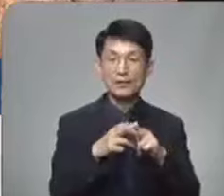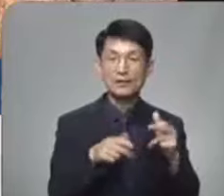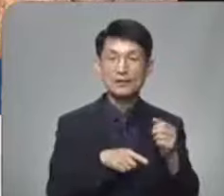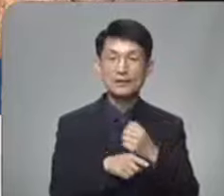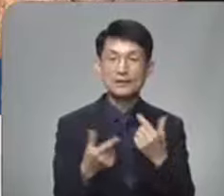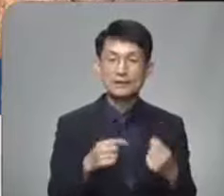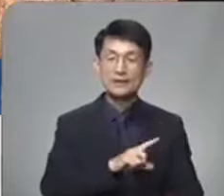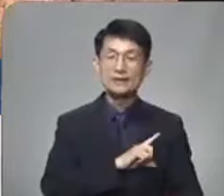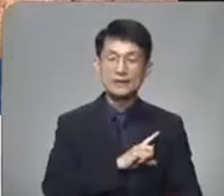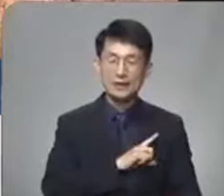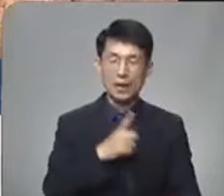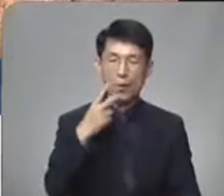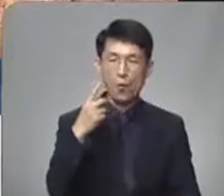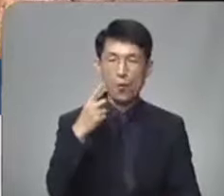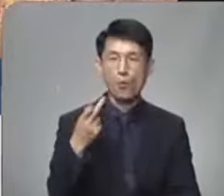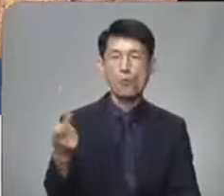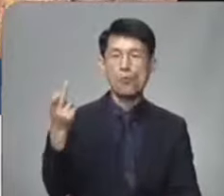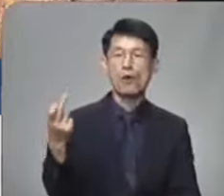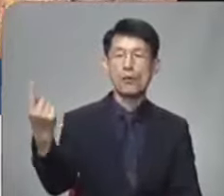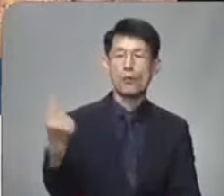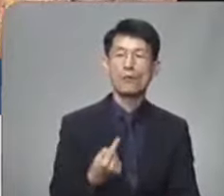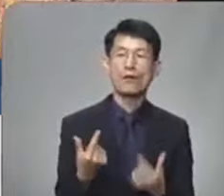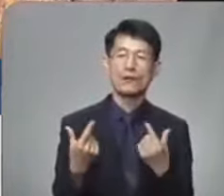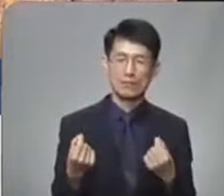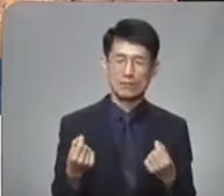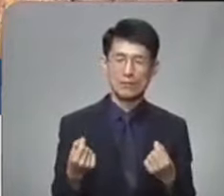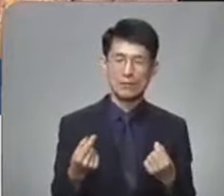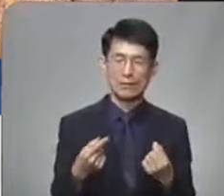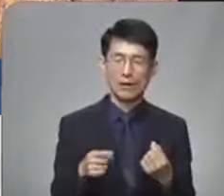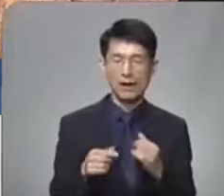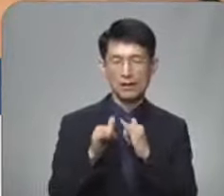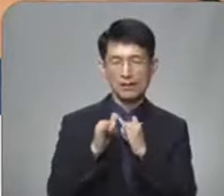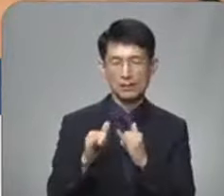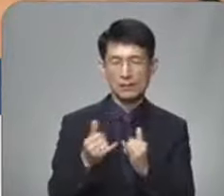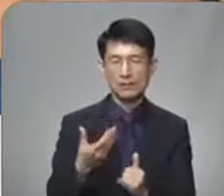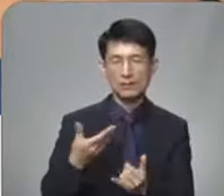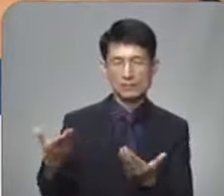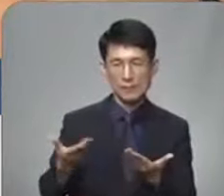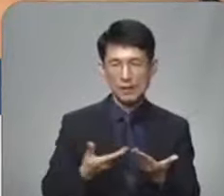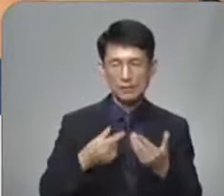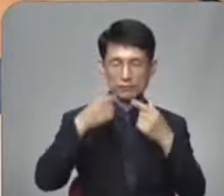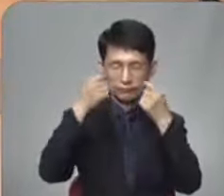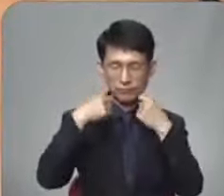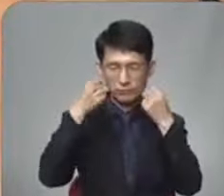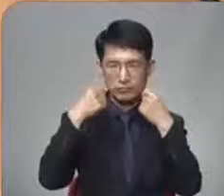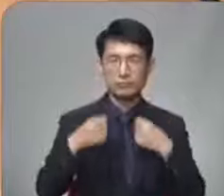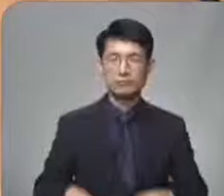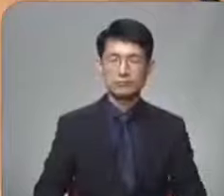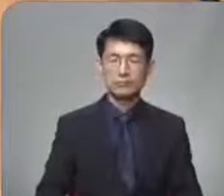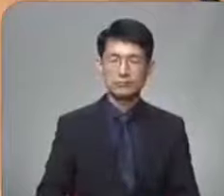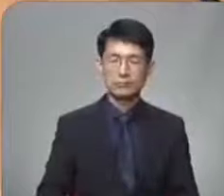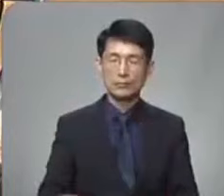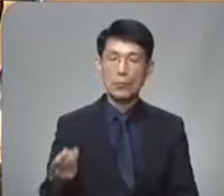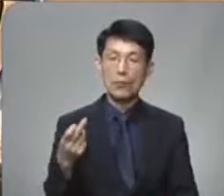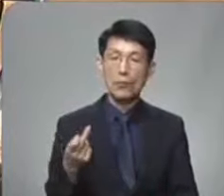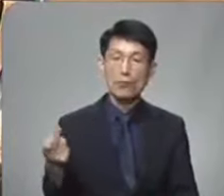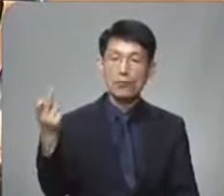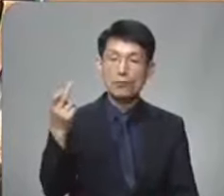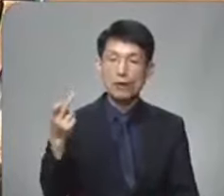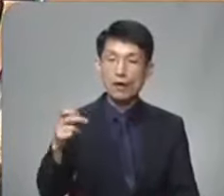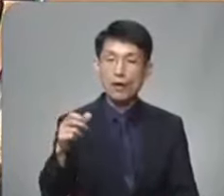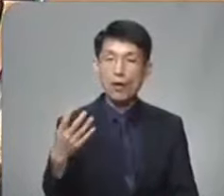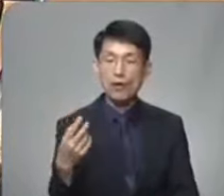날 찾아오셨네요 내가 우리 오빠 훈장 받아놓고 많이 울었어요 오빠와 헤어진 건 625 전쟁이